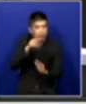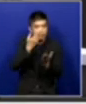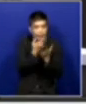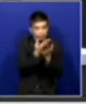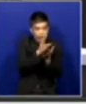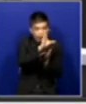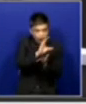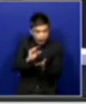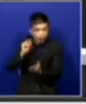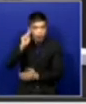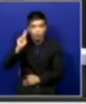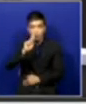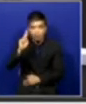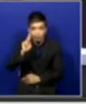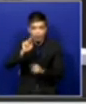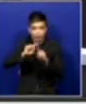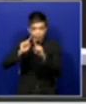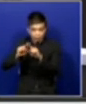ไลด์ต่อไปครับท่านท่าน